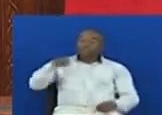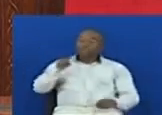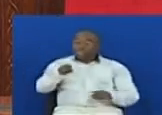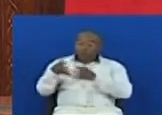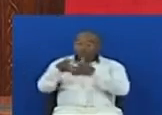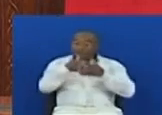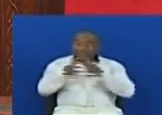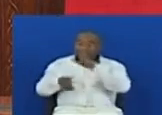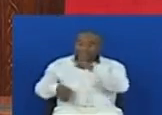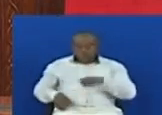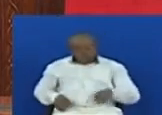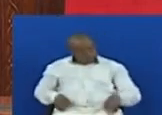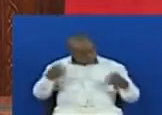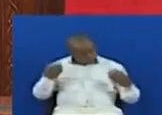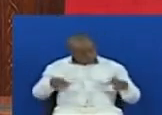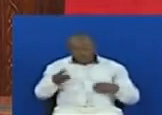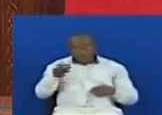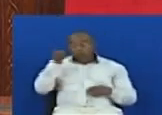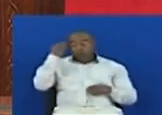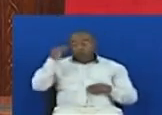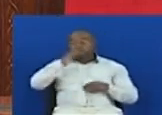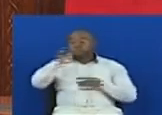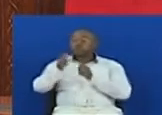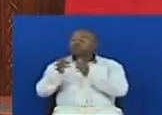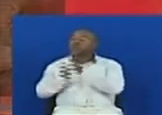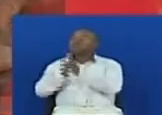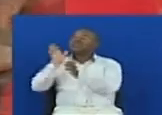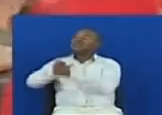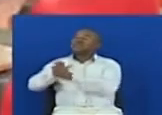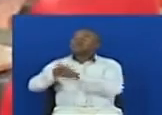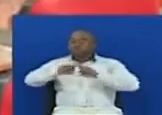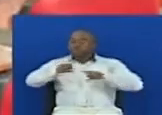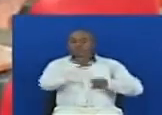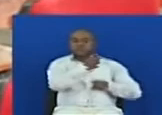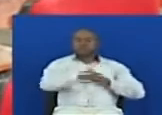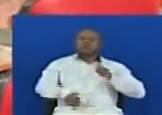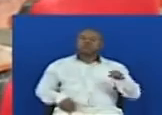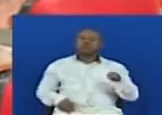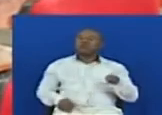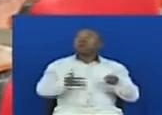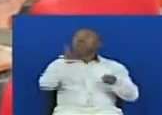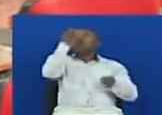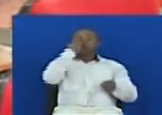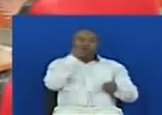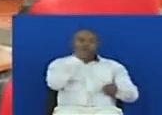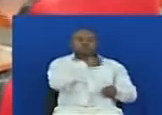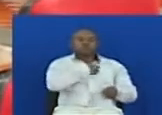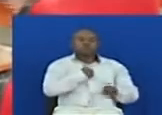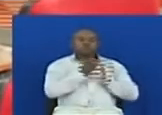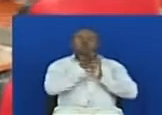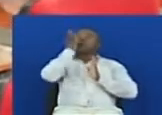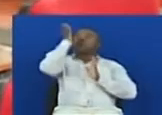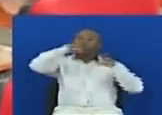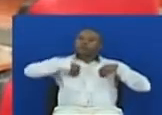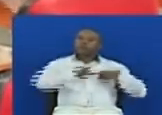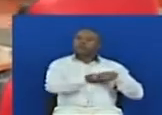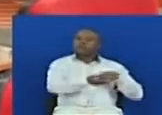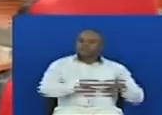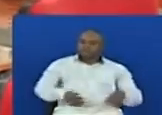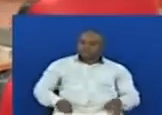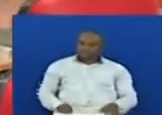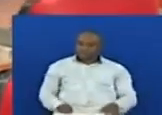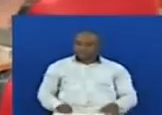leo wana corona kuliko Tanzania, watu ambao ni malofa, masikini, lakini Mungu ametuona zaidi. Sasa